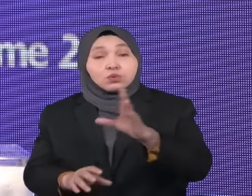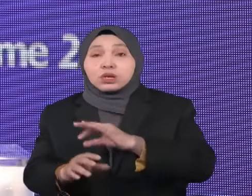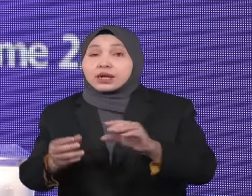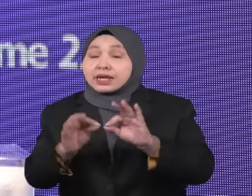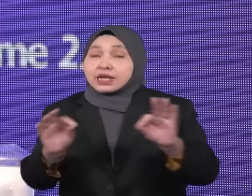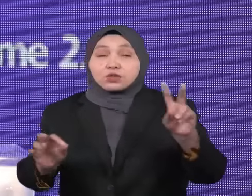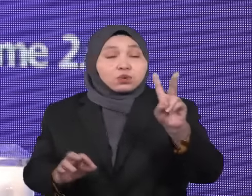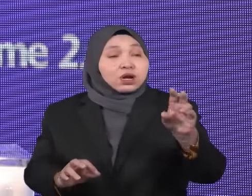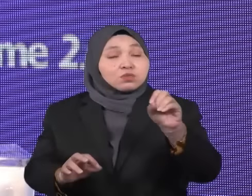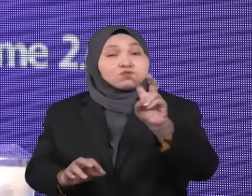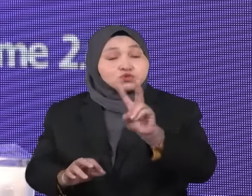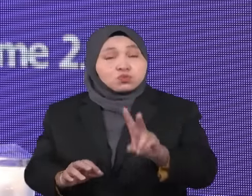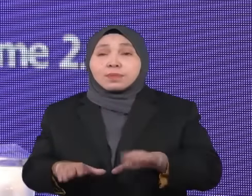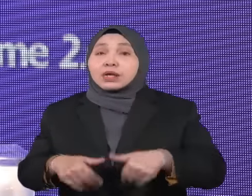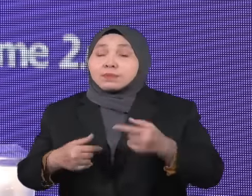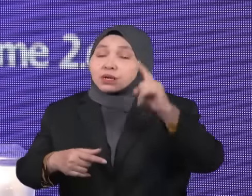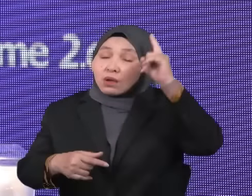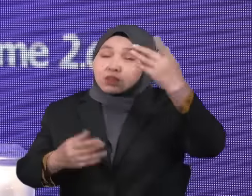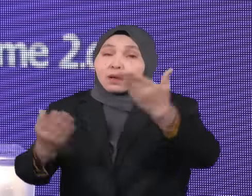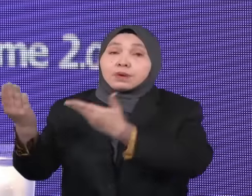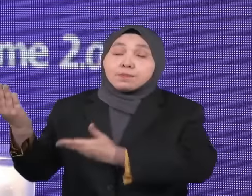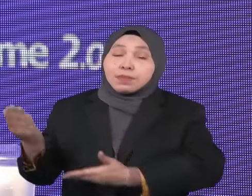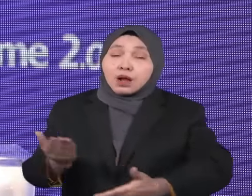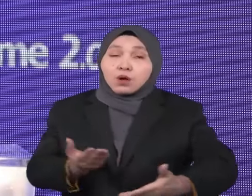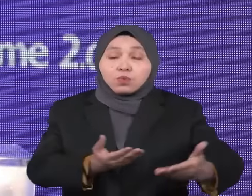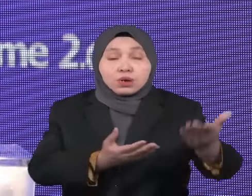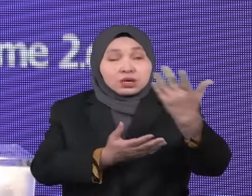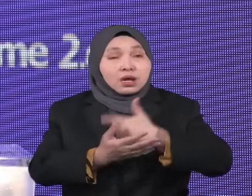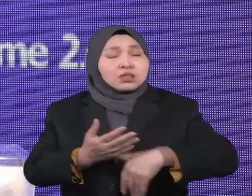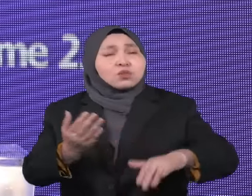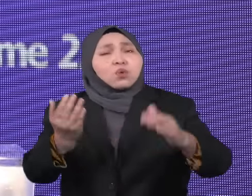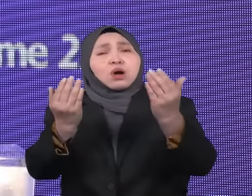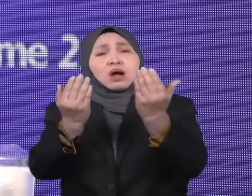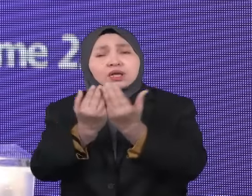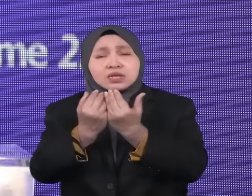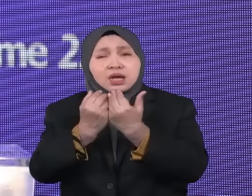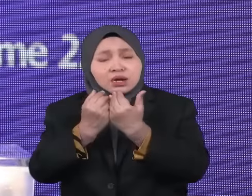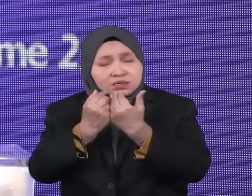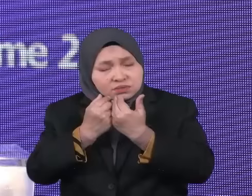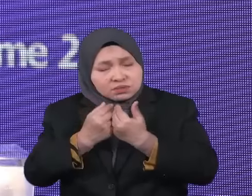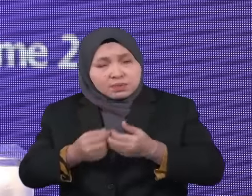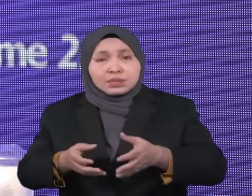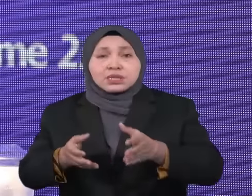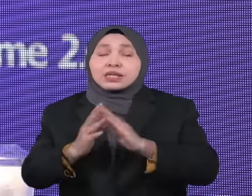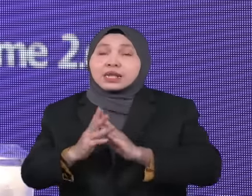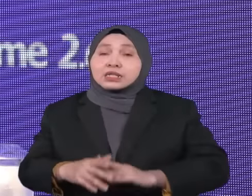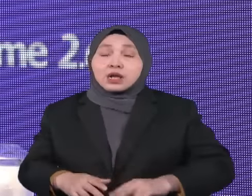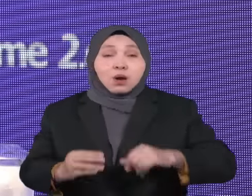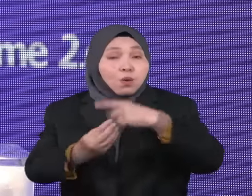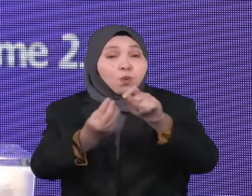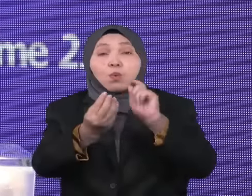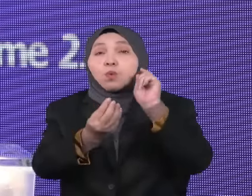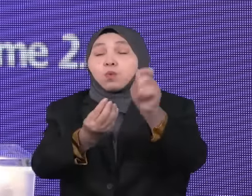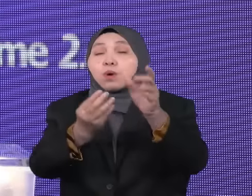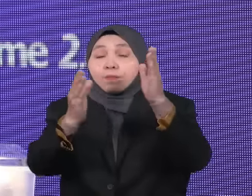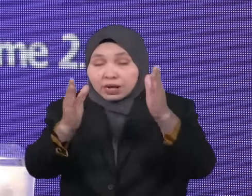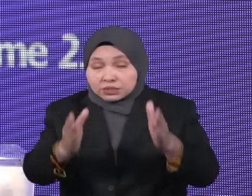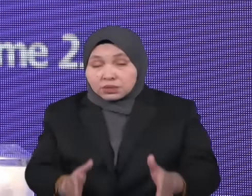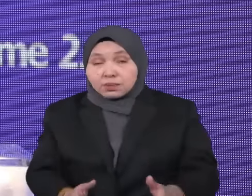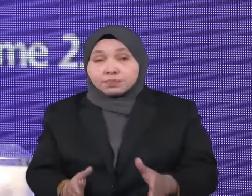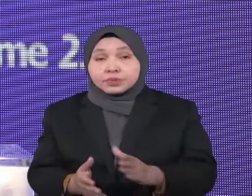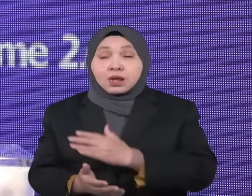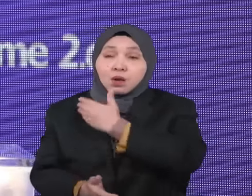202. Bagaimana Allah membawakan doa yang dituntut, Ustaz, ya, bagi para hujjaj ataupun mereka yang menunaikan